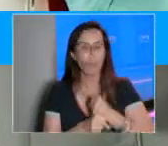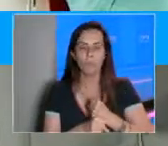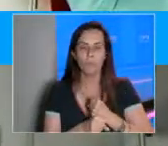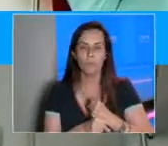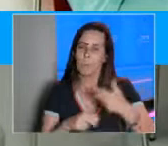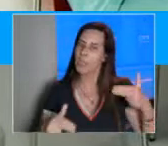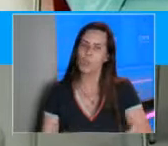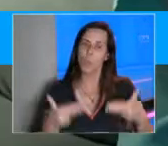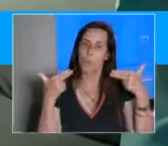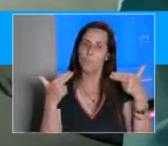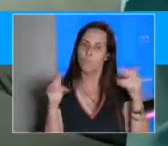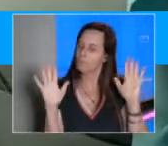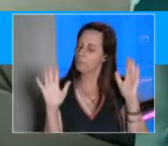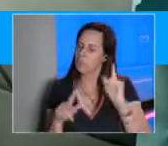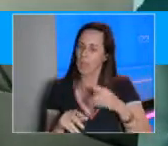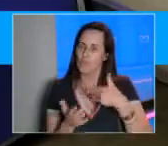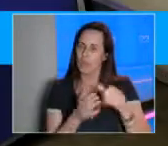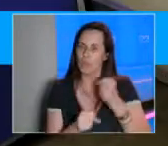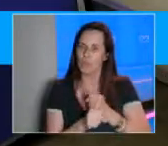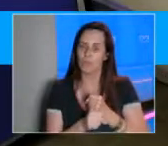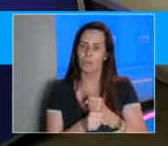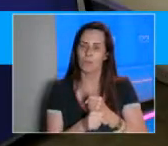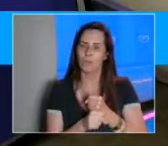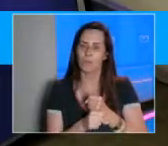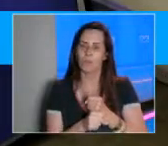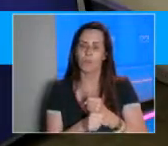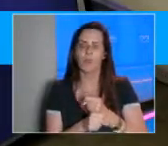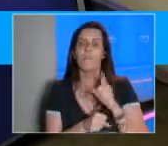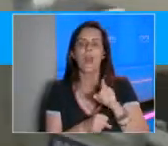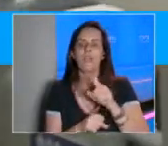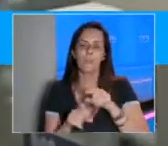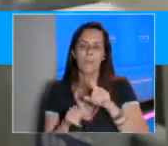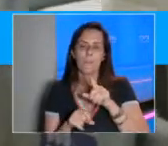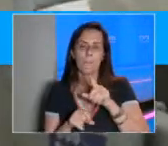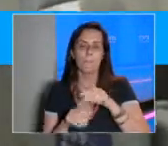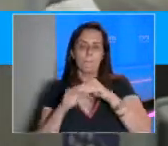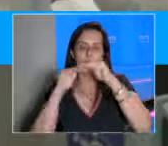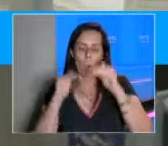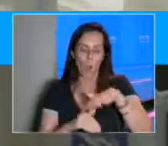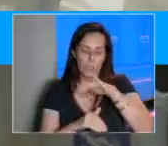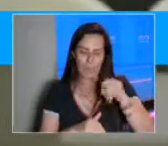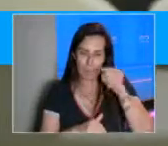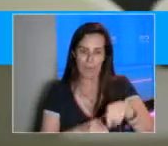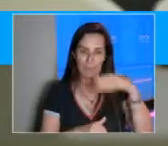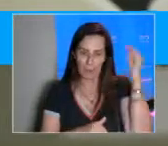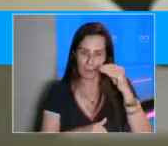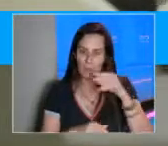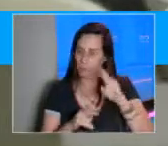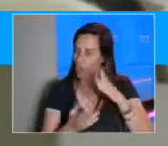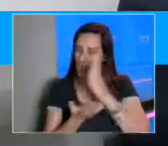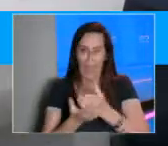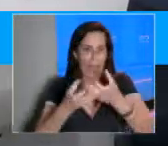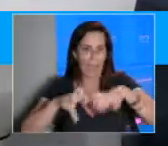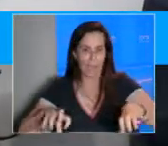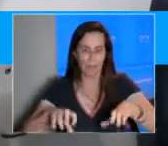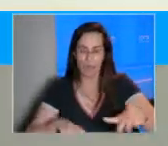בצורה מכוונת, דרך זום. ואז מגיעים פחות תלמידים בזמן נתון ברמת בית ספר, אפשר לחלק אותם